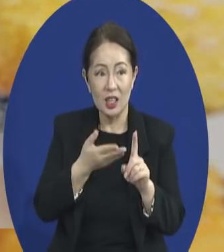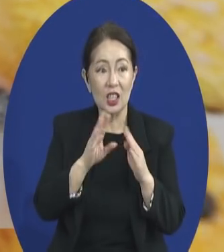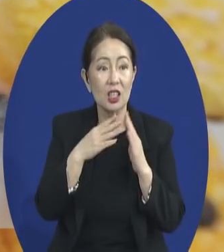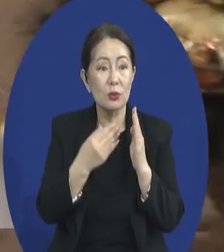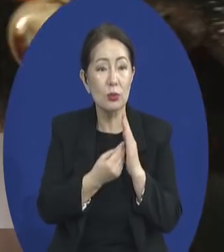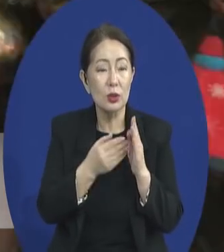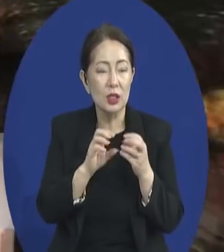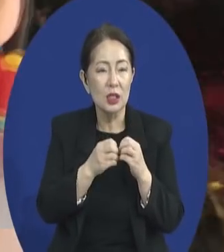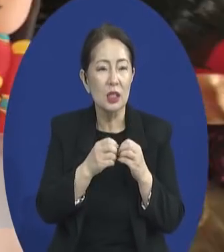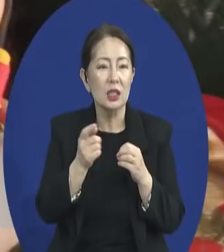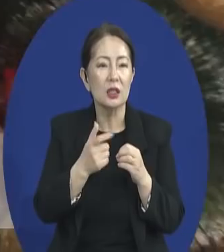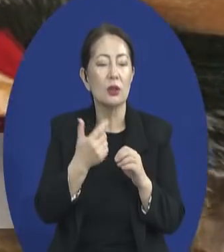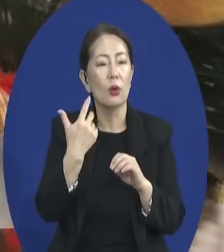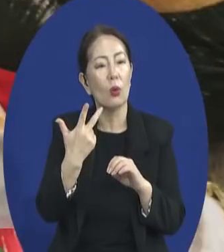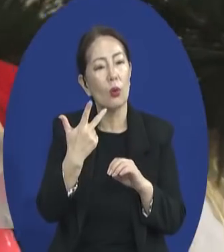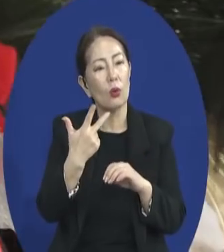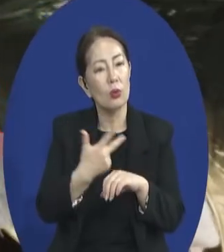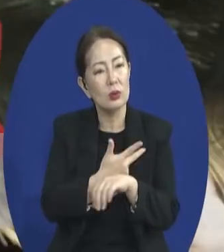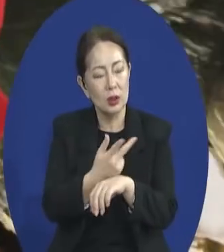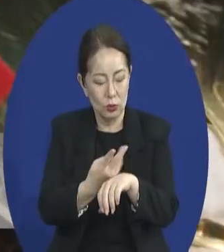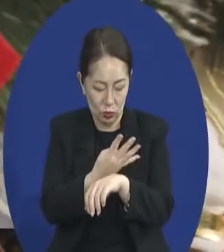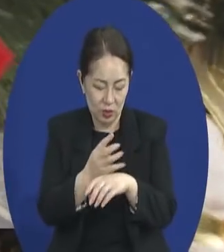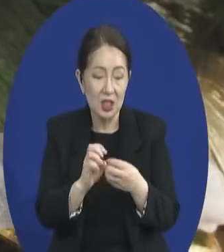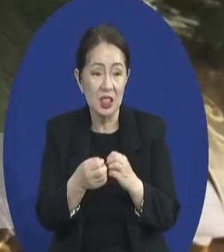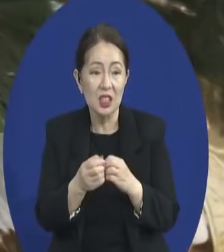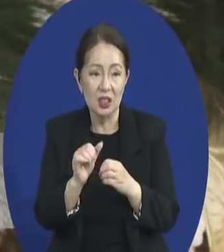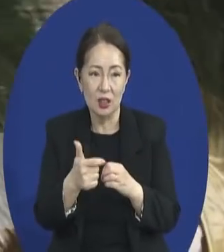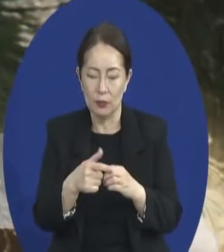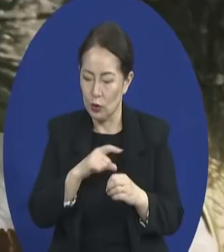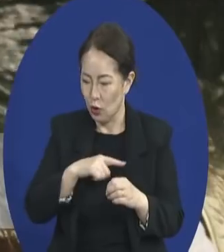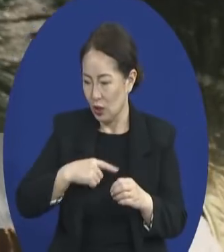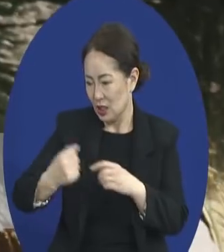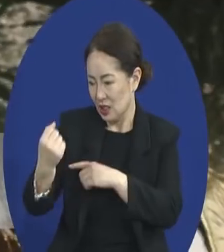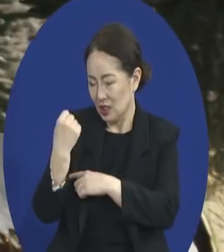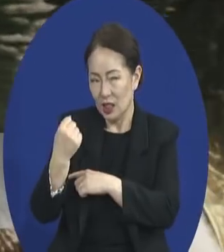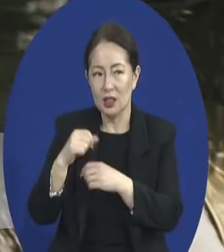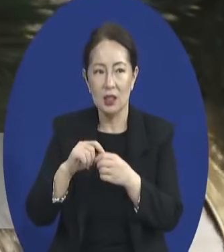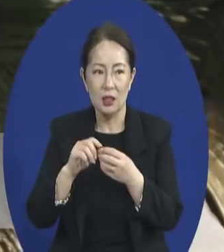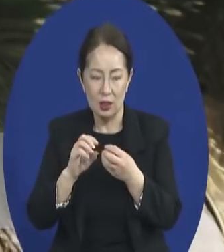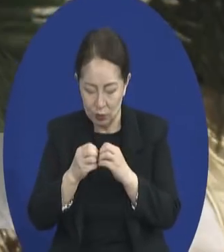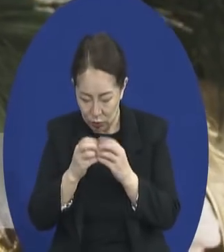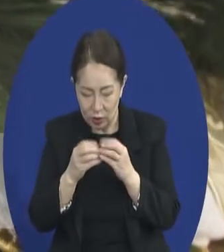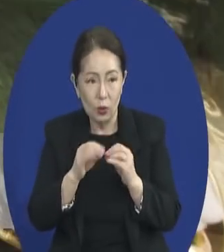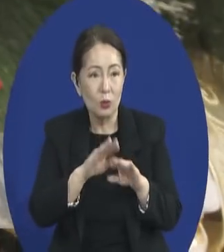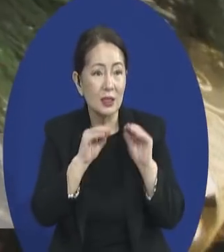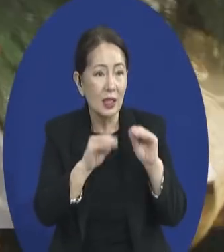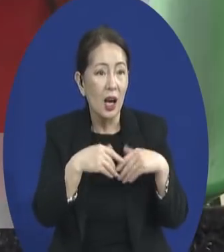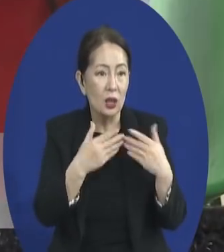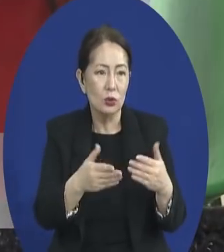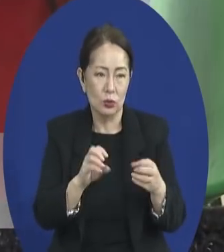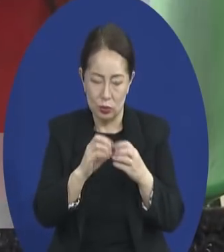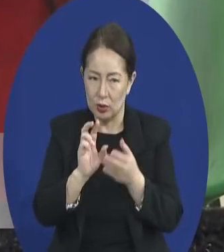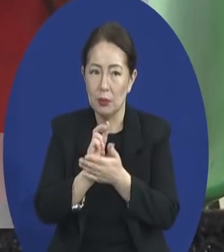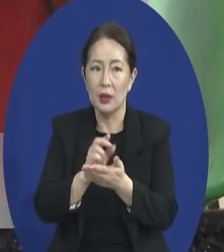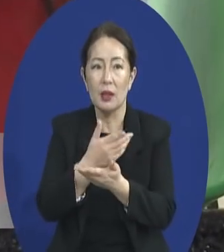бүлийн сүмнэрийг лэхэд 3-4 цагт хийдэг байна. Мишель өөрийн чаддаг зүйлээ бусдад зааж эхэлжээ. Хийсэн бүтээлээ хүмүүст